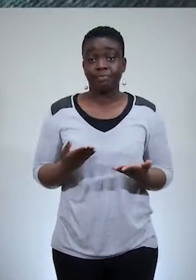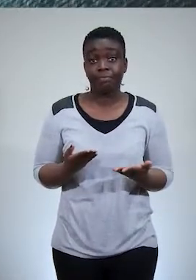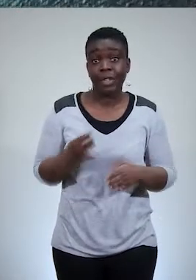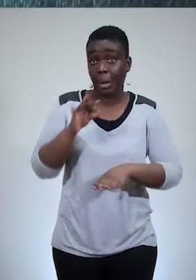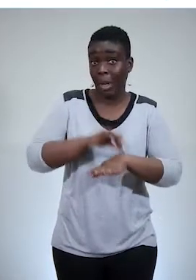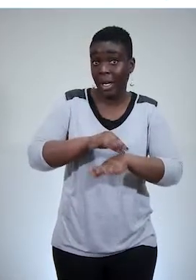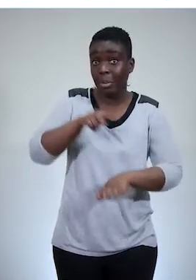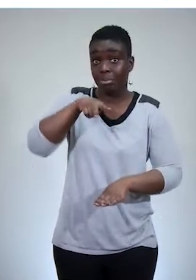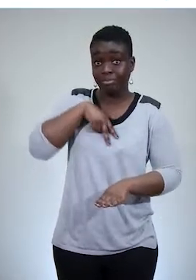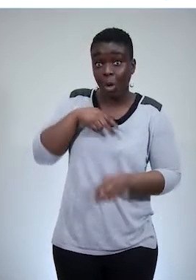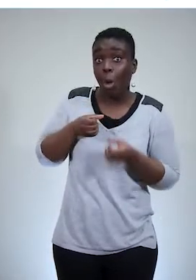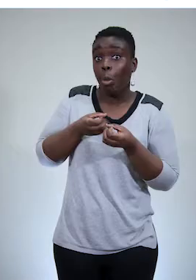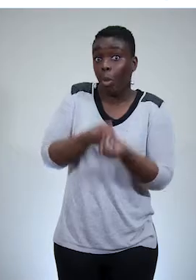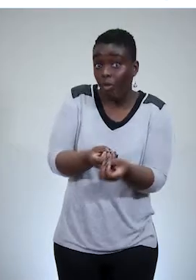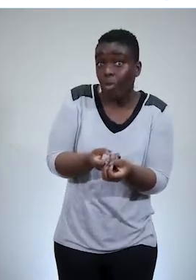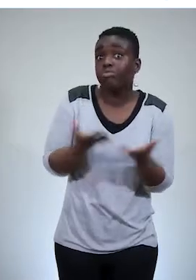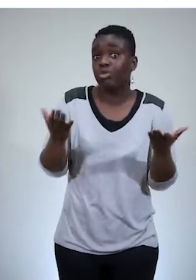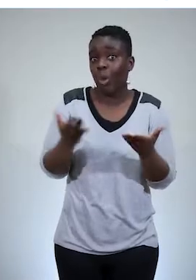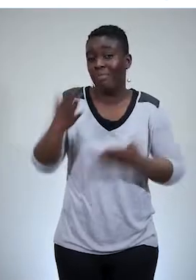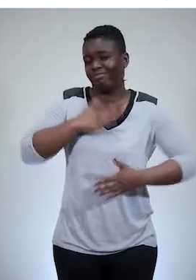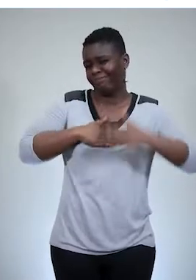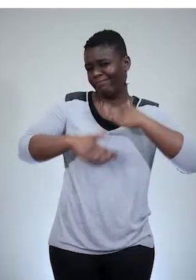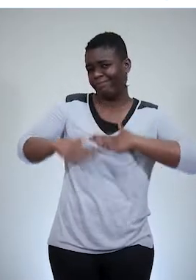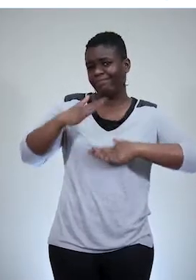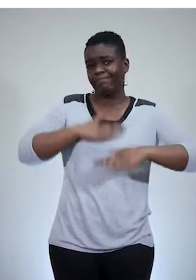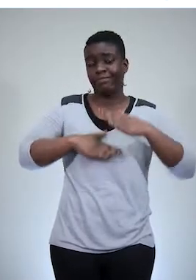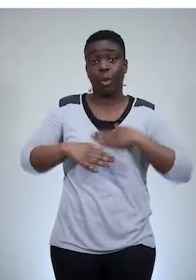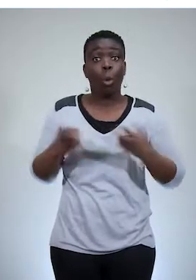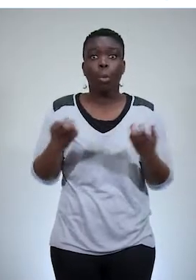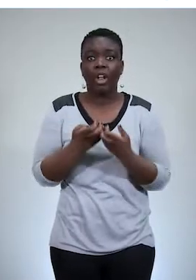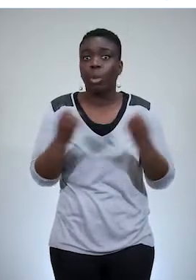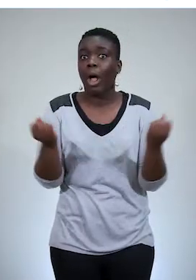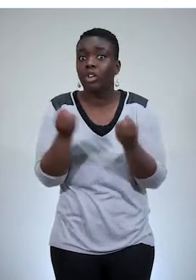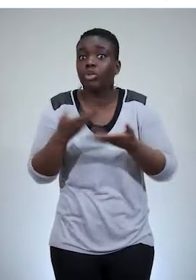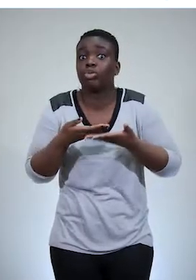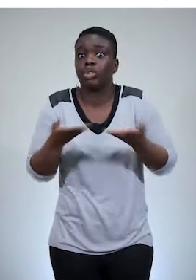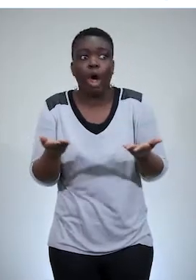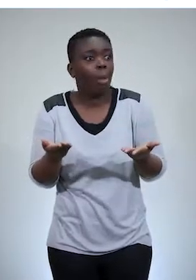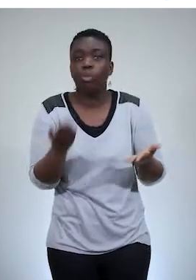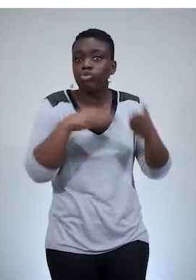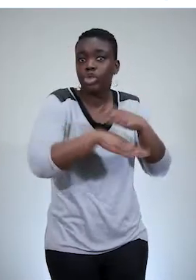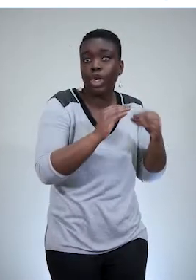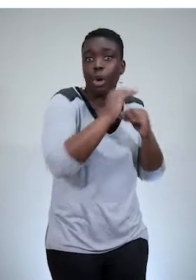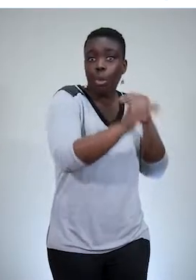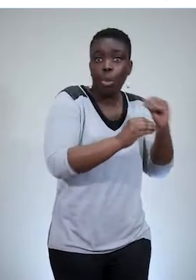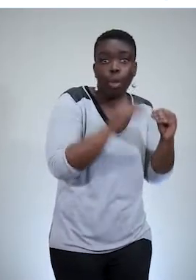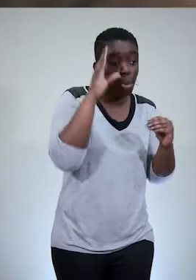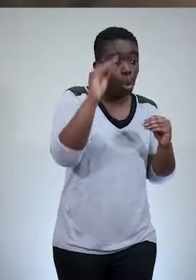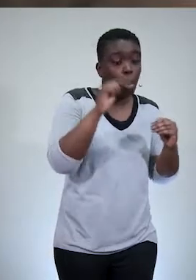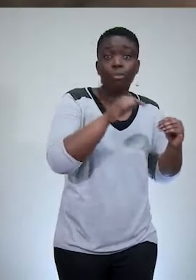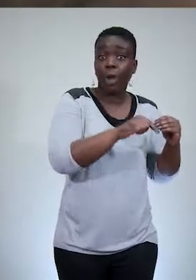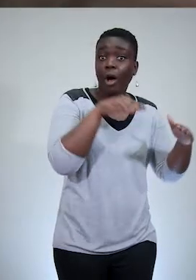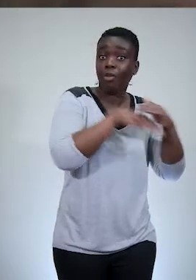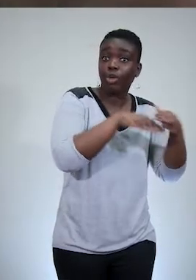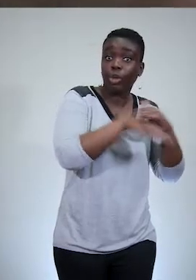humaines et je suis en alternance à la mission handicap de Framatome et je suis malvoyante. Je suis albinos, c'est une maladie